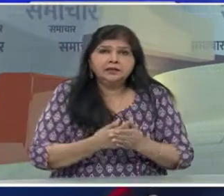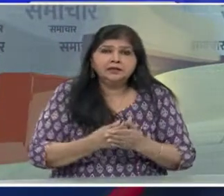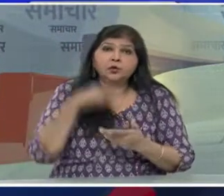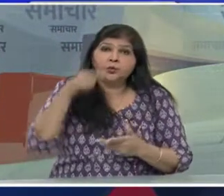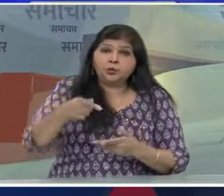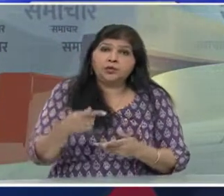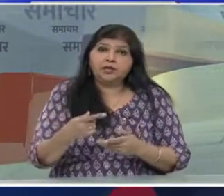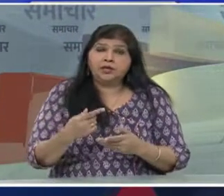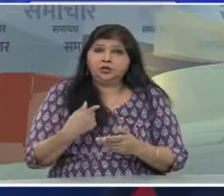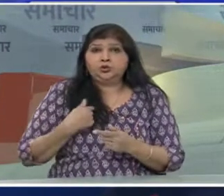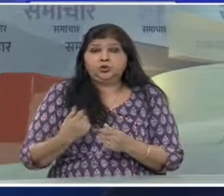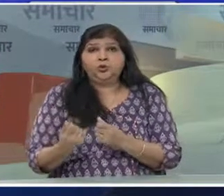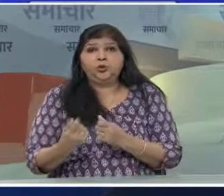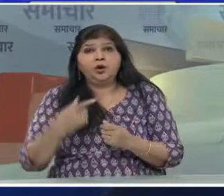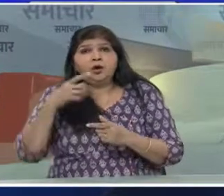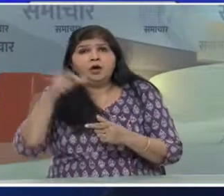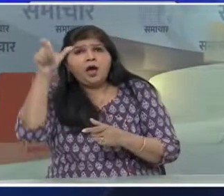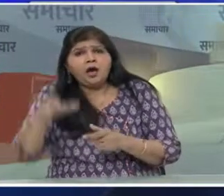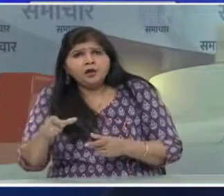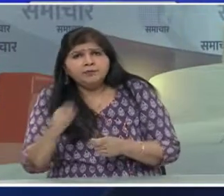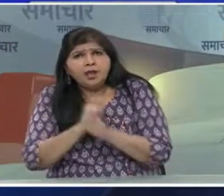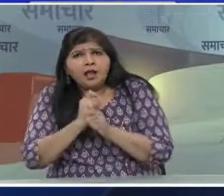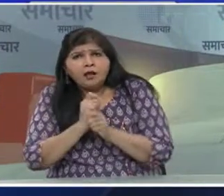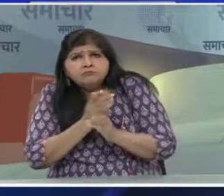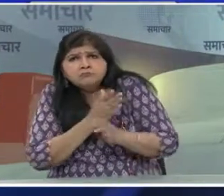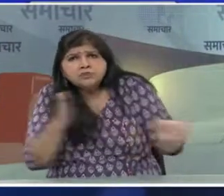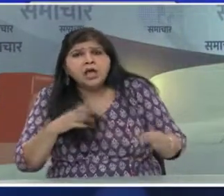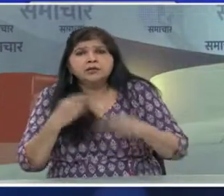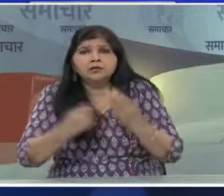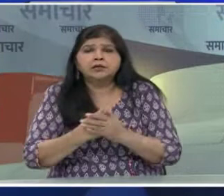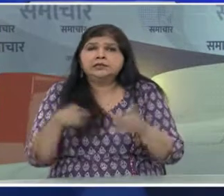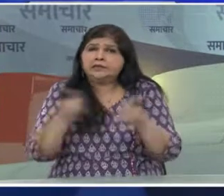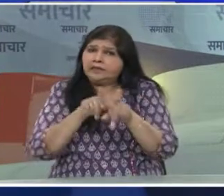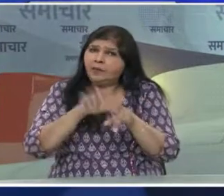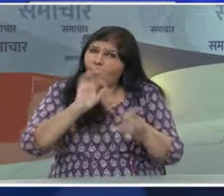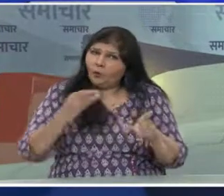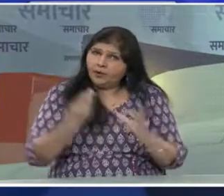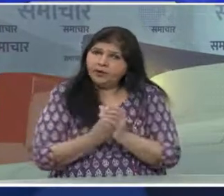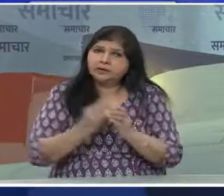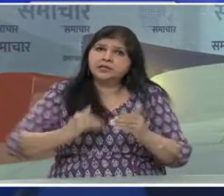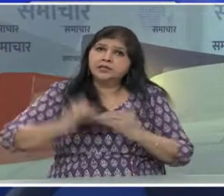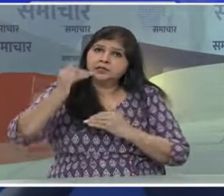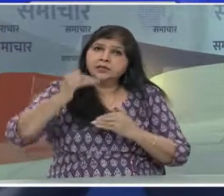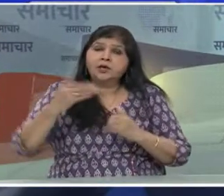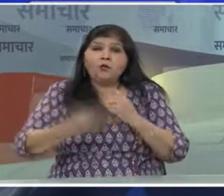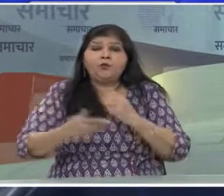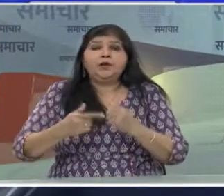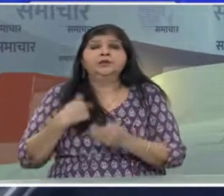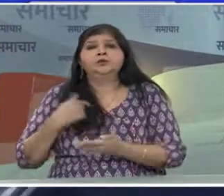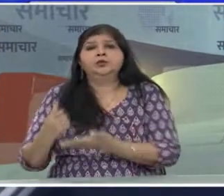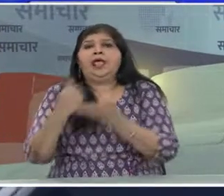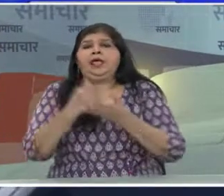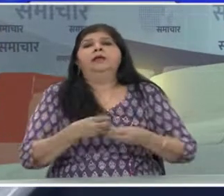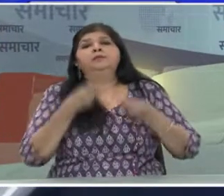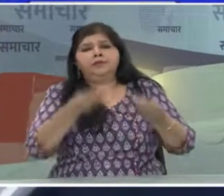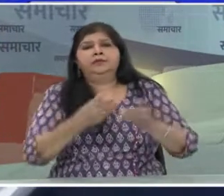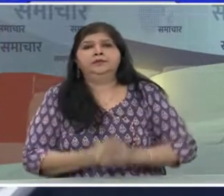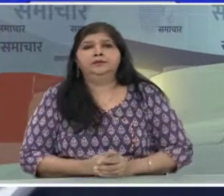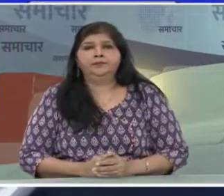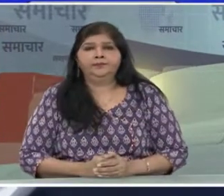उनकी कैपेसिटी व्यक्ति की भी बढ़े, संस्था की भी उसी से बढ़ेगी और गांव में सुधार भी उसी से आएगा।